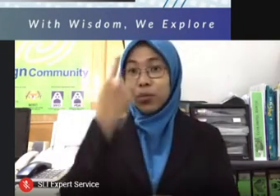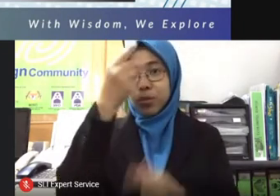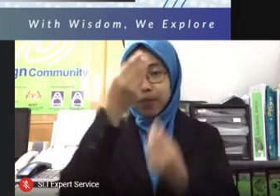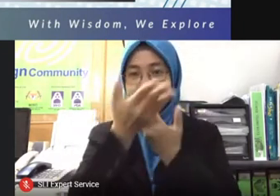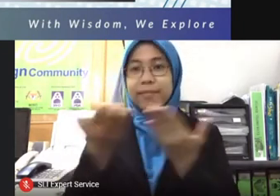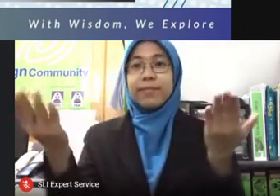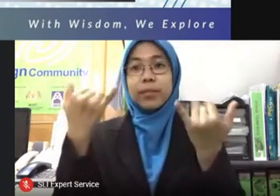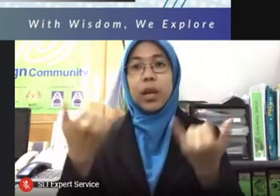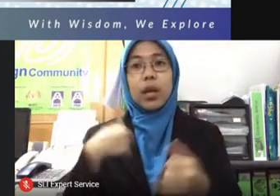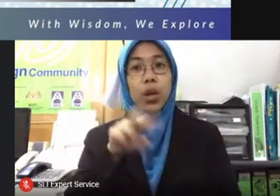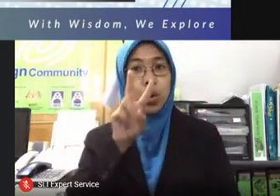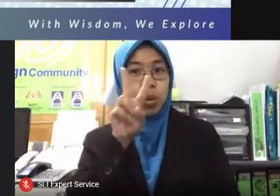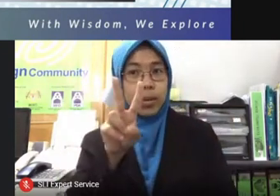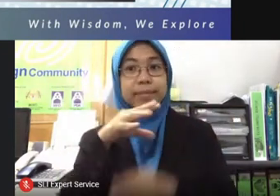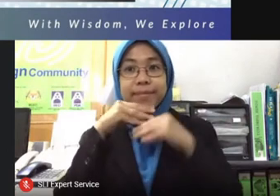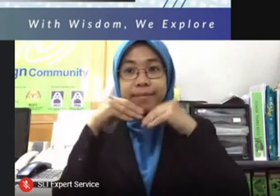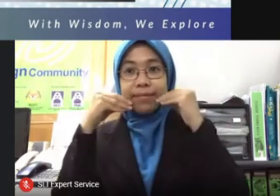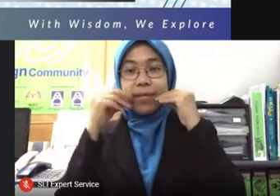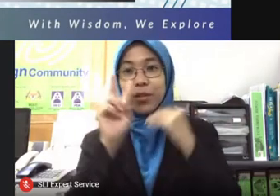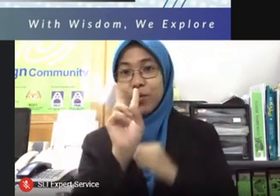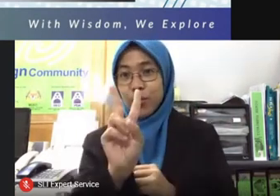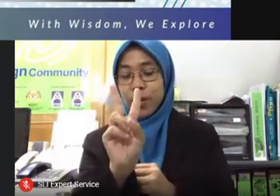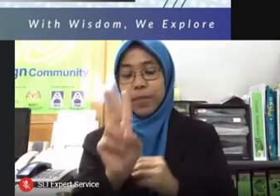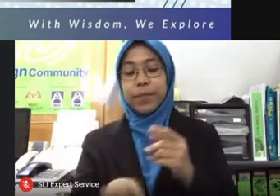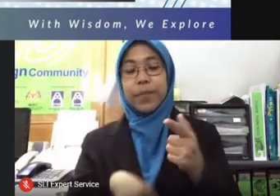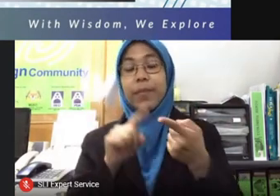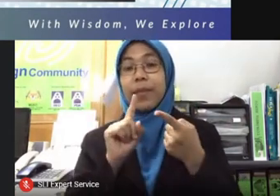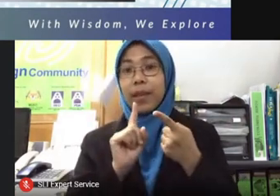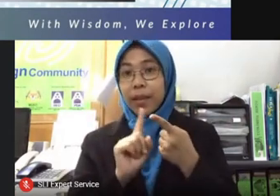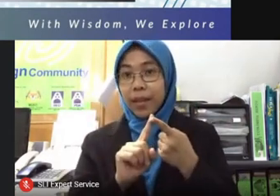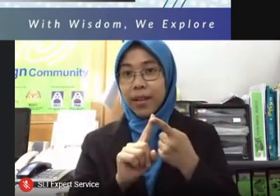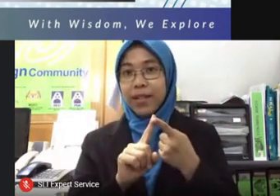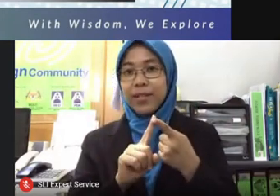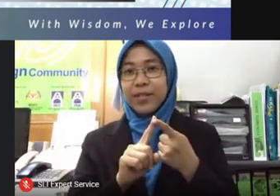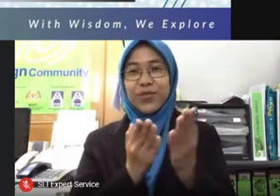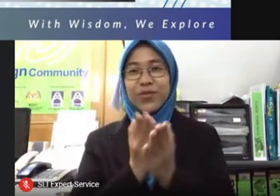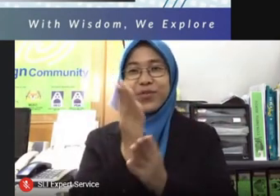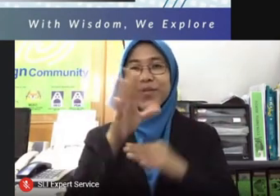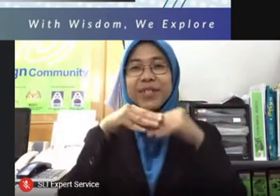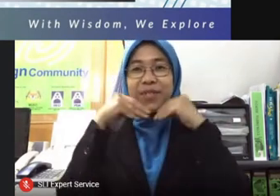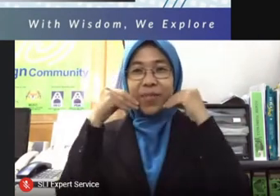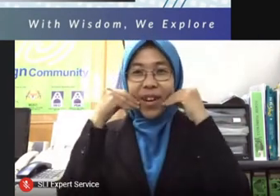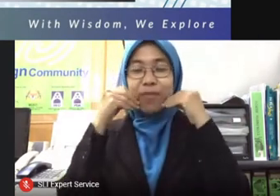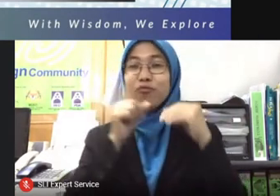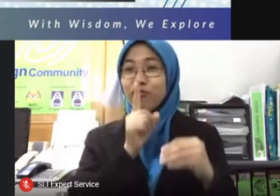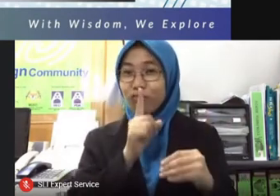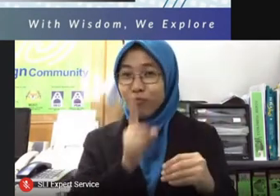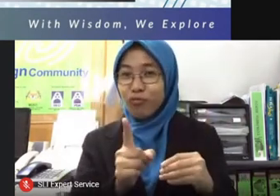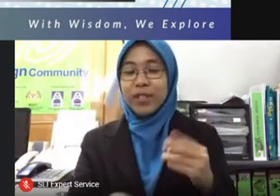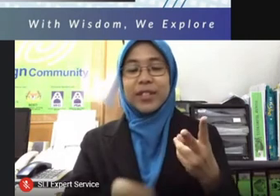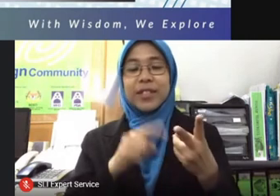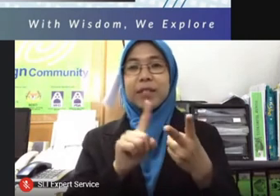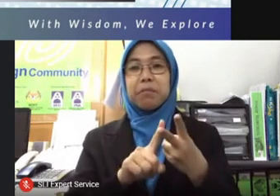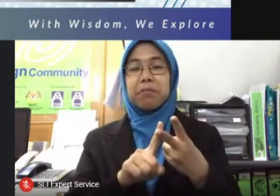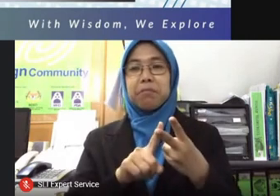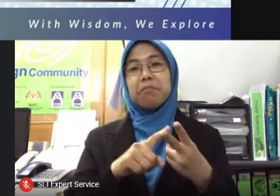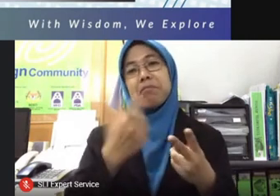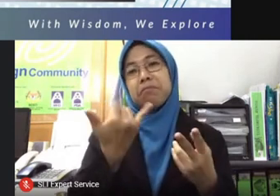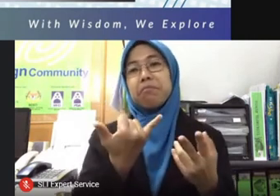anda, ada dua jenis senyum tuan-tuan dan puan-puan. Yang pertama, true smile. Dan yang kedua, fake